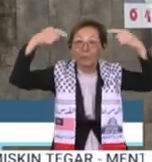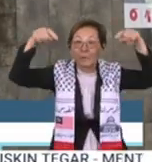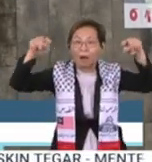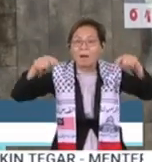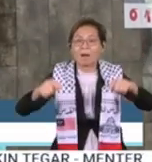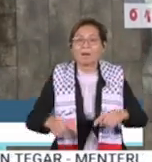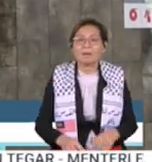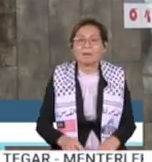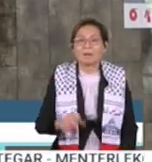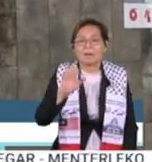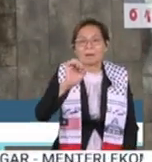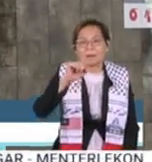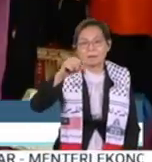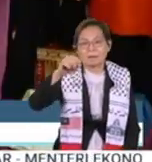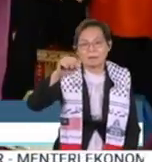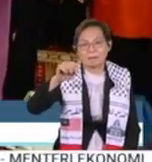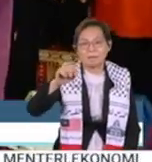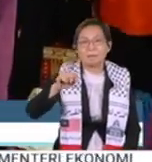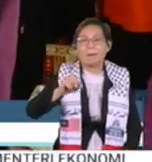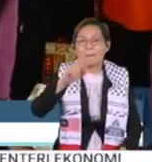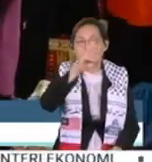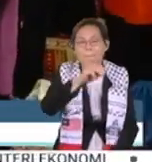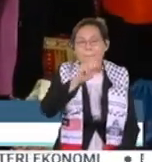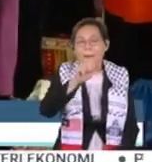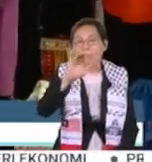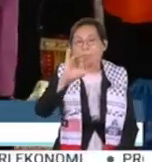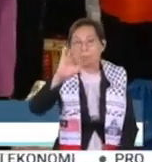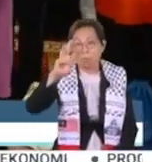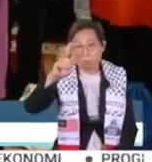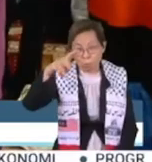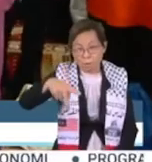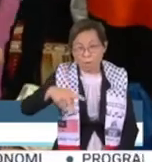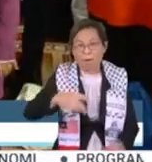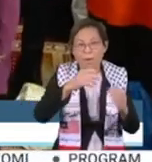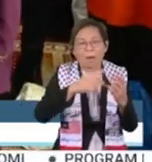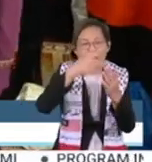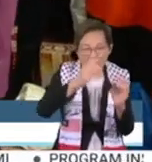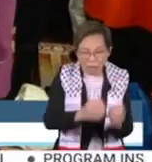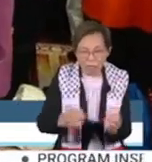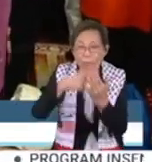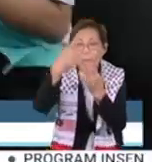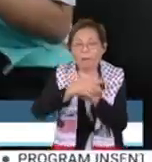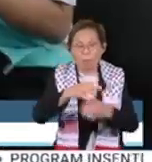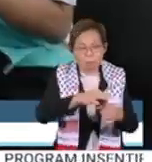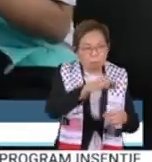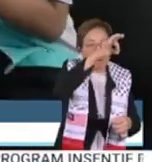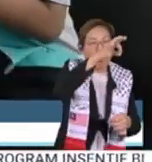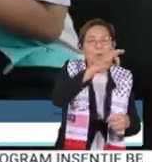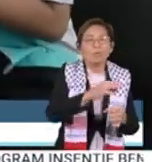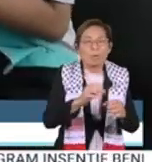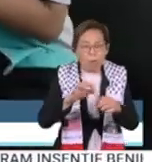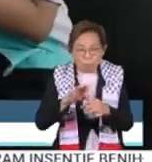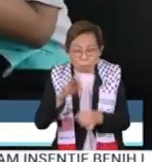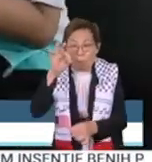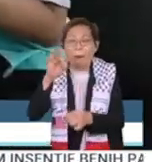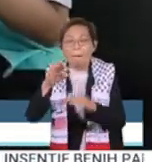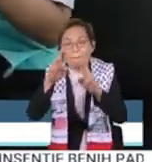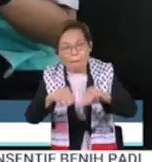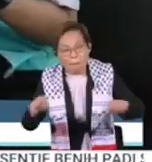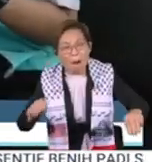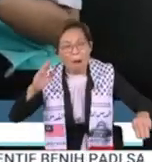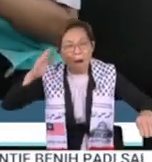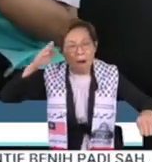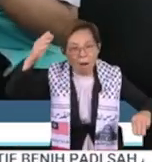kecemerlangan, latitude SPM dan sebagainya. MAWIB turut menganjurkan program kerohanian bagi menyuntik semangat para pelajar